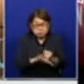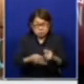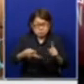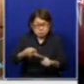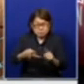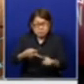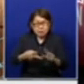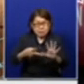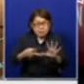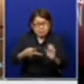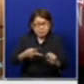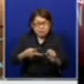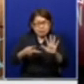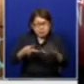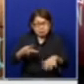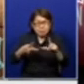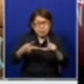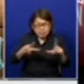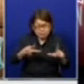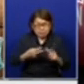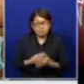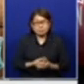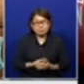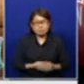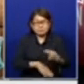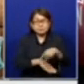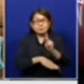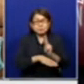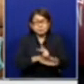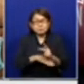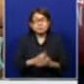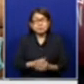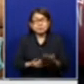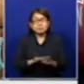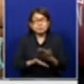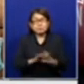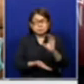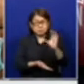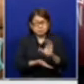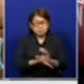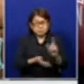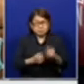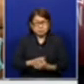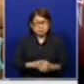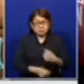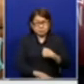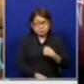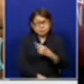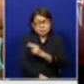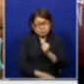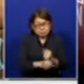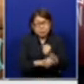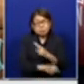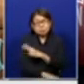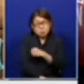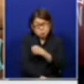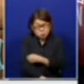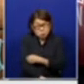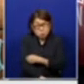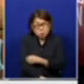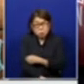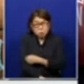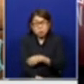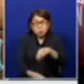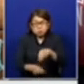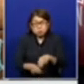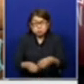555,000 ล้านบาทท่านประธานครับงบประมาณในฐานะที่ผมเป็นแพทย์ในคณะของส